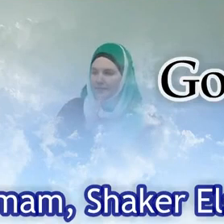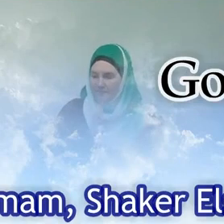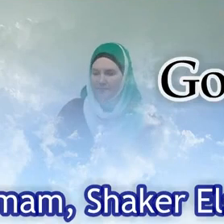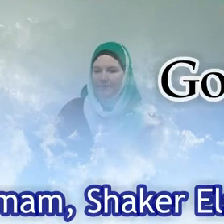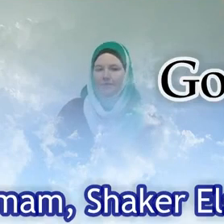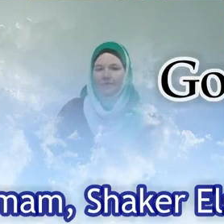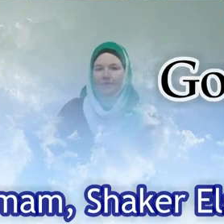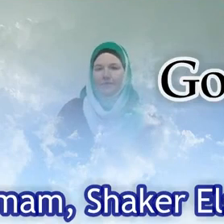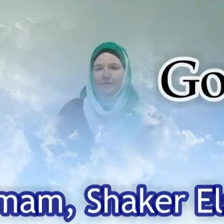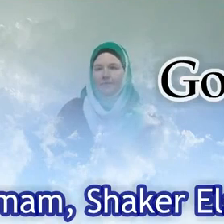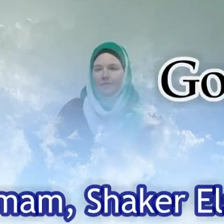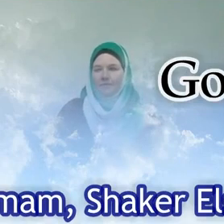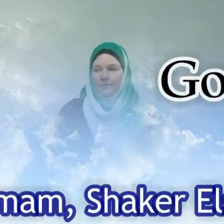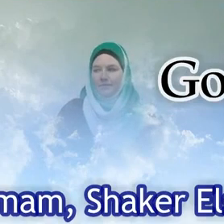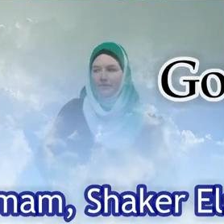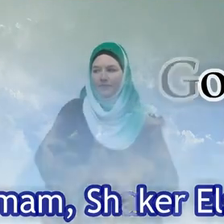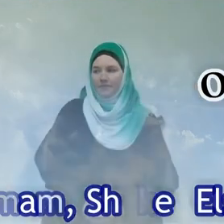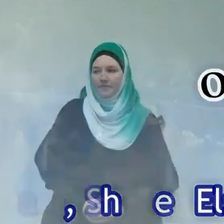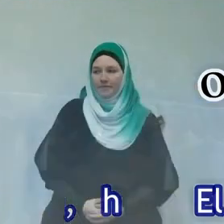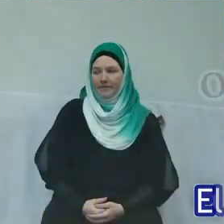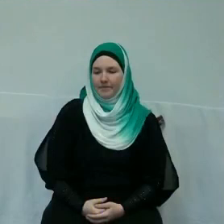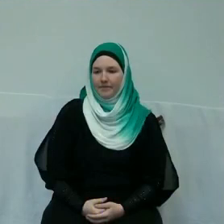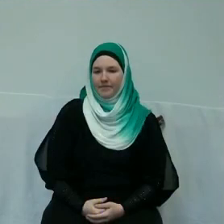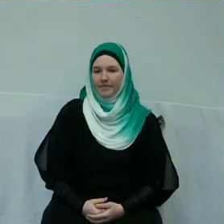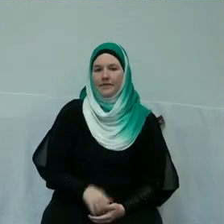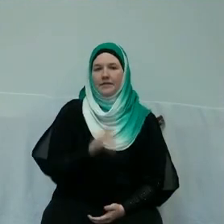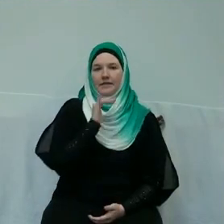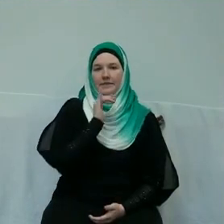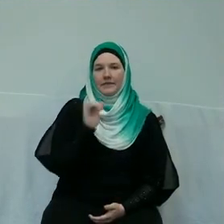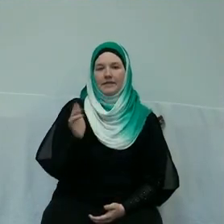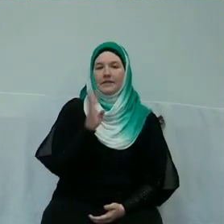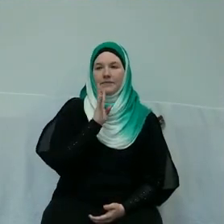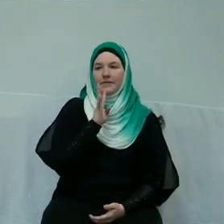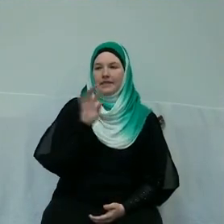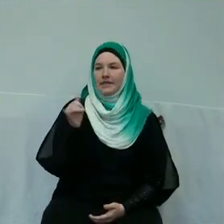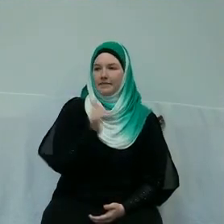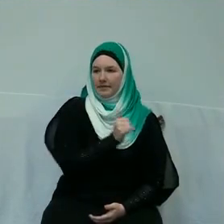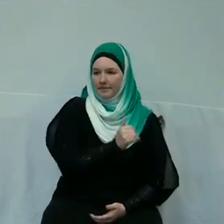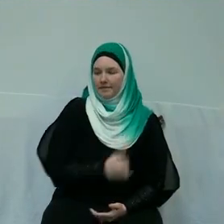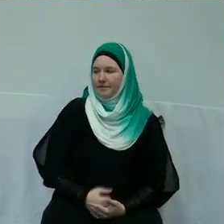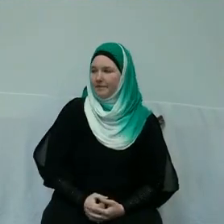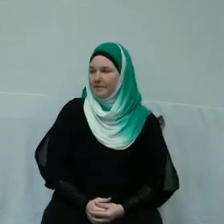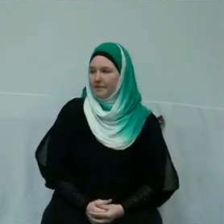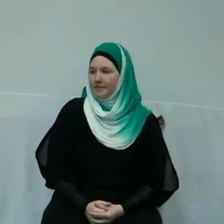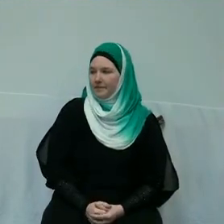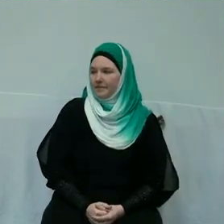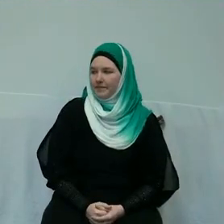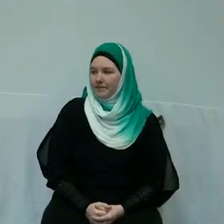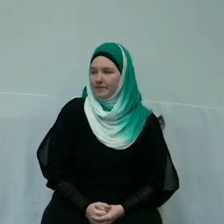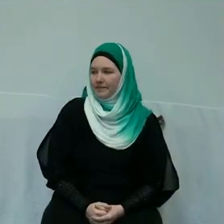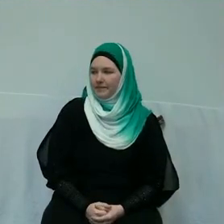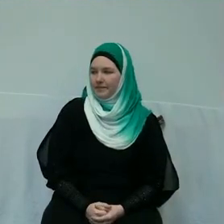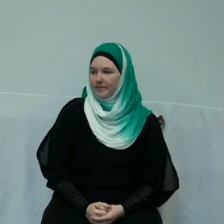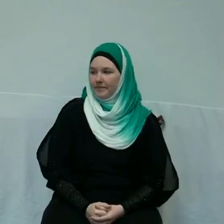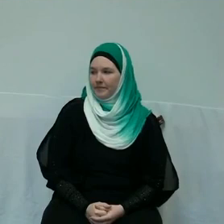ونعوذ بالله من شرور انفسنا ومن سيئات اعمالنا، من يهد الله فلا مضل له، ومن يضلل فلا